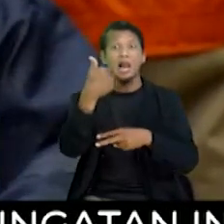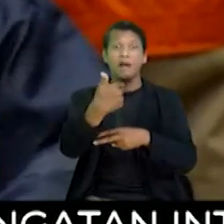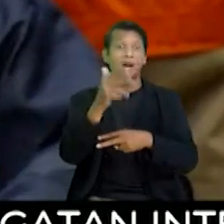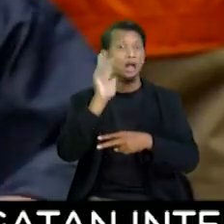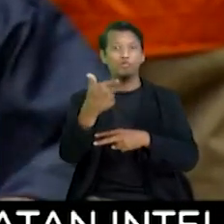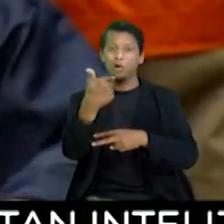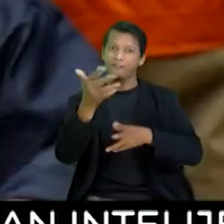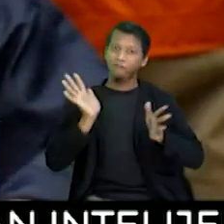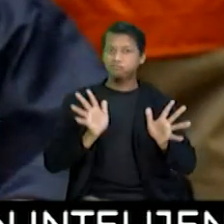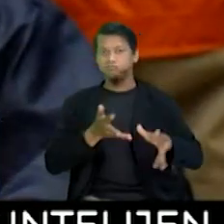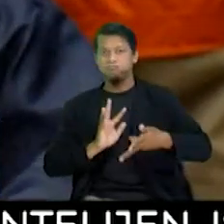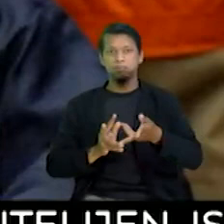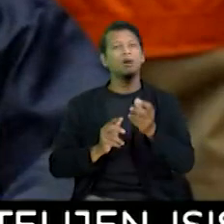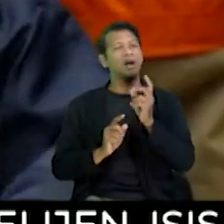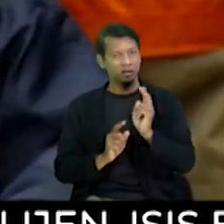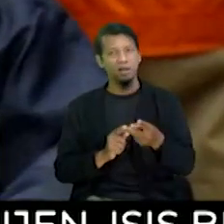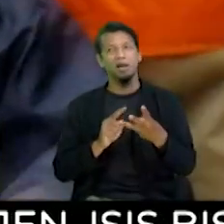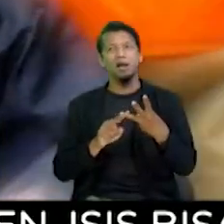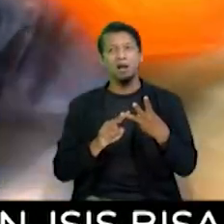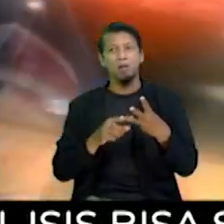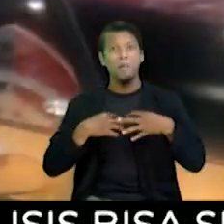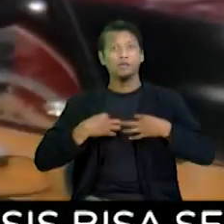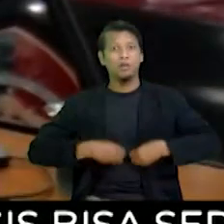seksi dan telanjang serta beradegan seks.